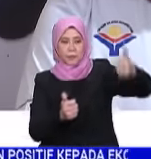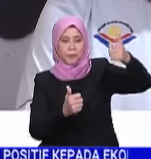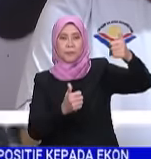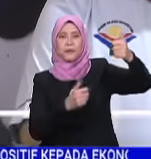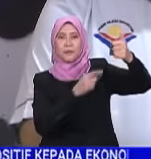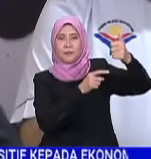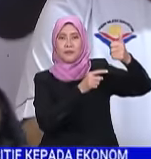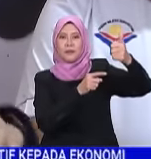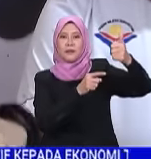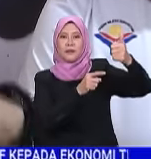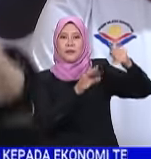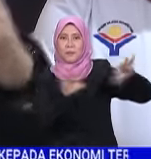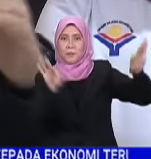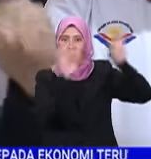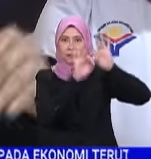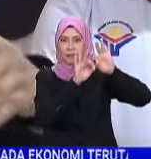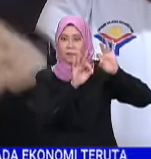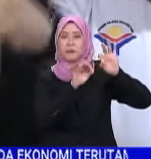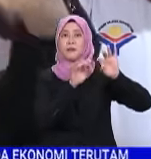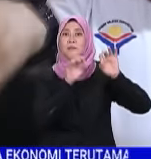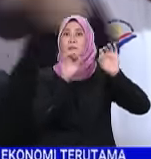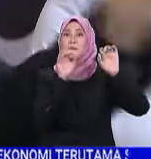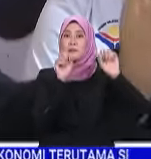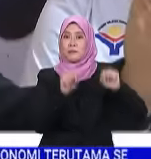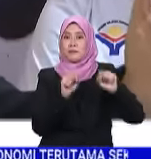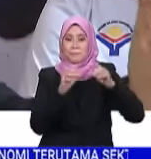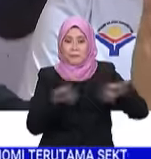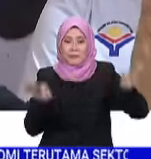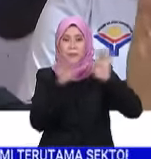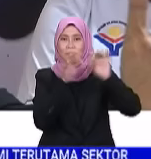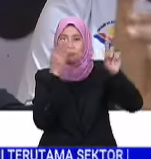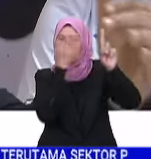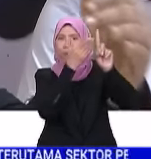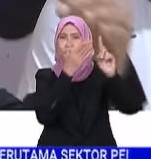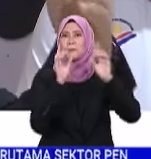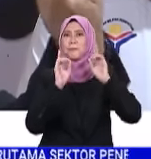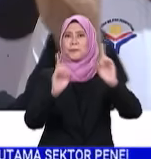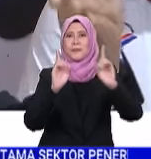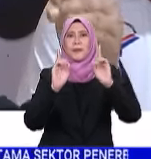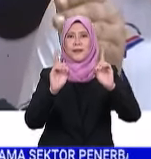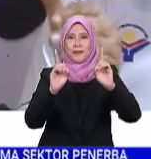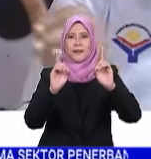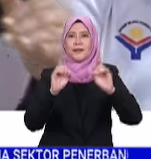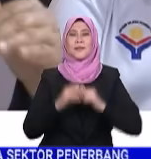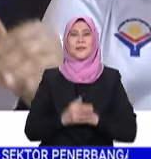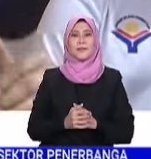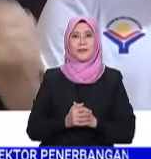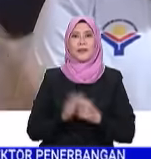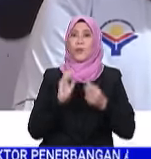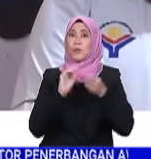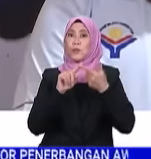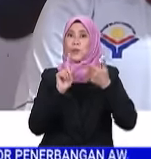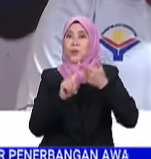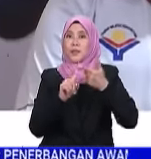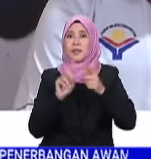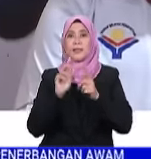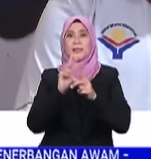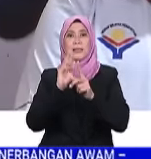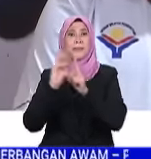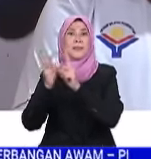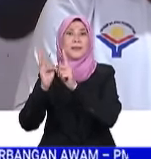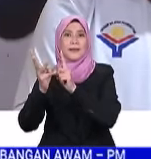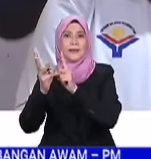yangkan yang pendidikan kita nombor satu pendidikan nombor dua